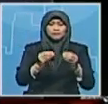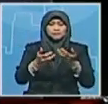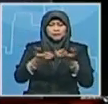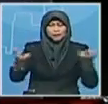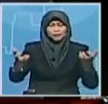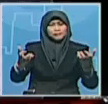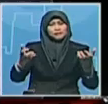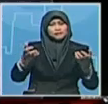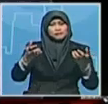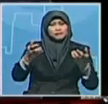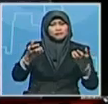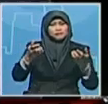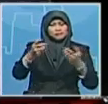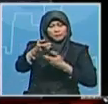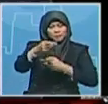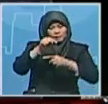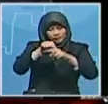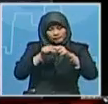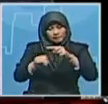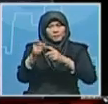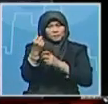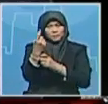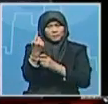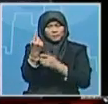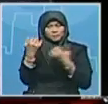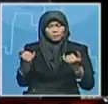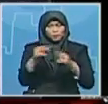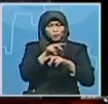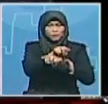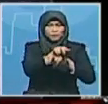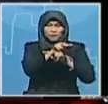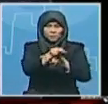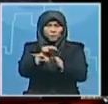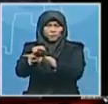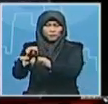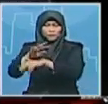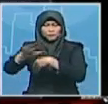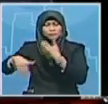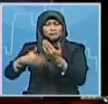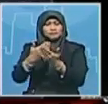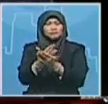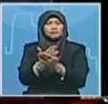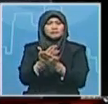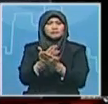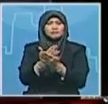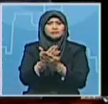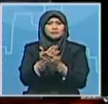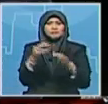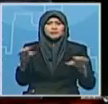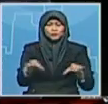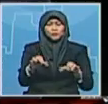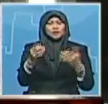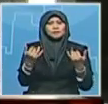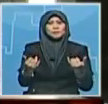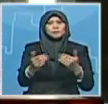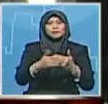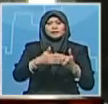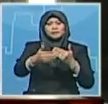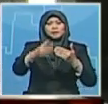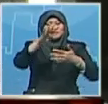kepada 11 packages. Pemantauan kita melihat bahawa setakat keseluruhan pelaksanaan mereka berada di hadapan